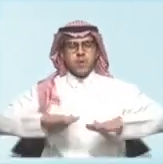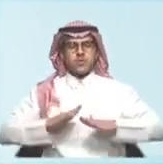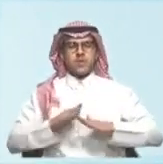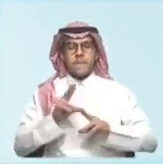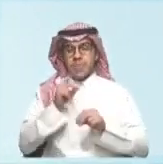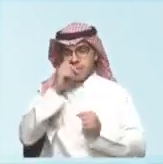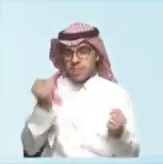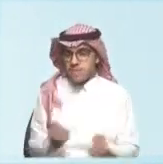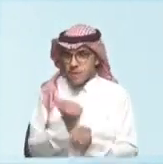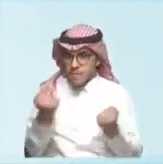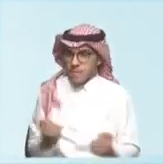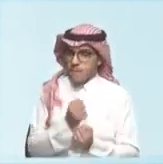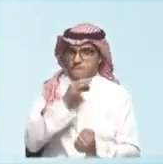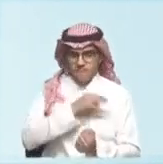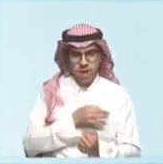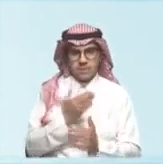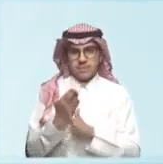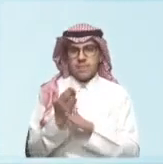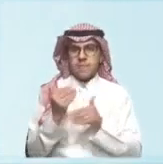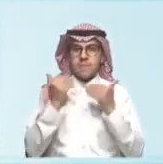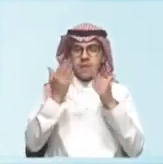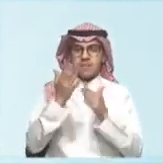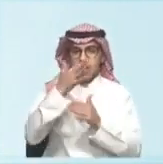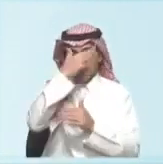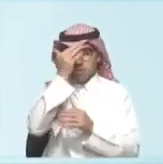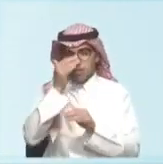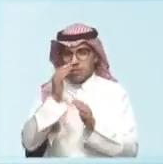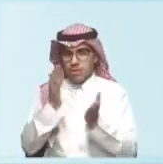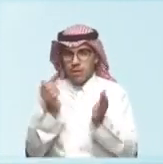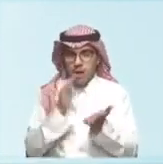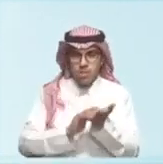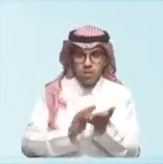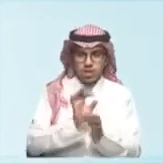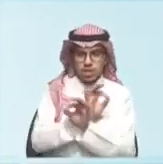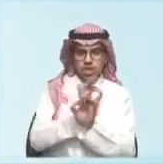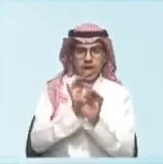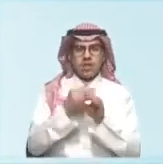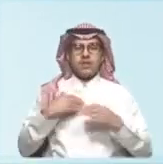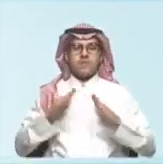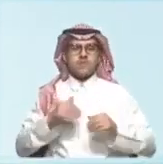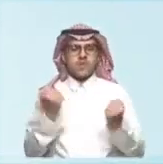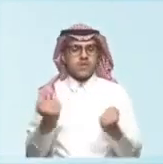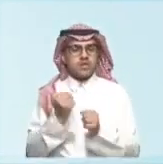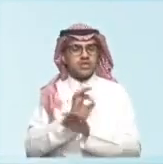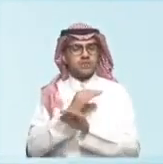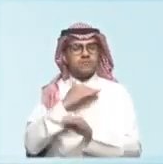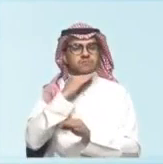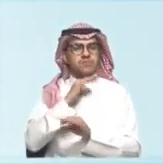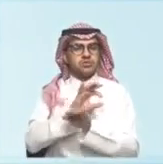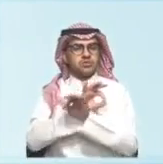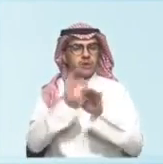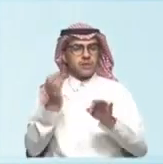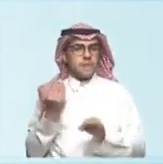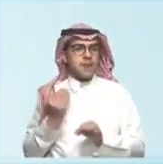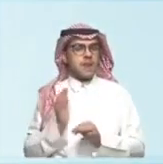على هذه الجاهزية سواء في القدرات العسكرية أو القيادية أو التنسيق التحالفي بين الدول العربية